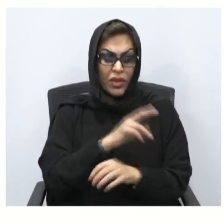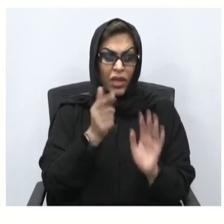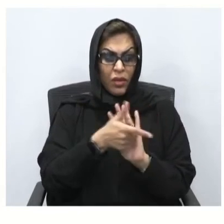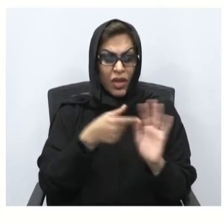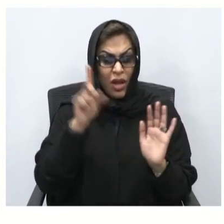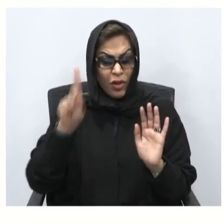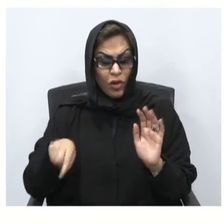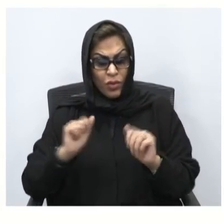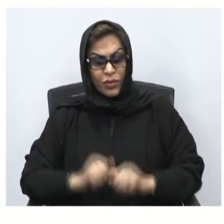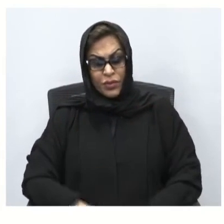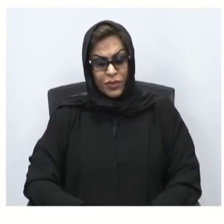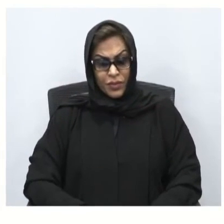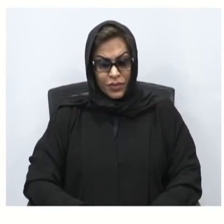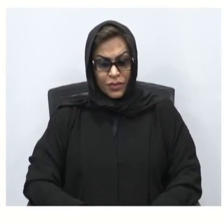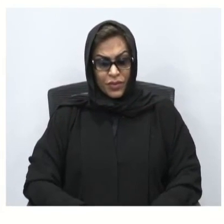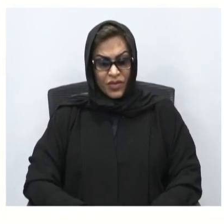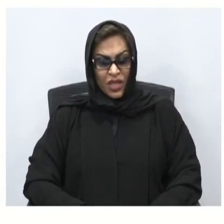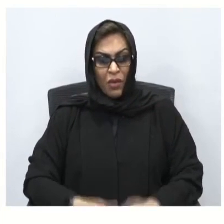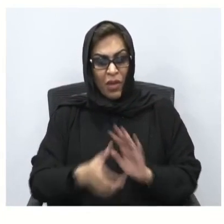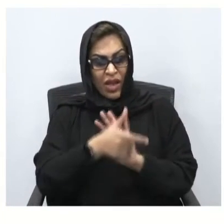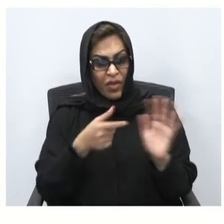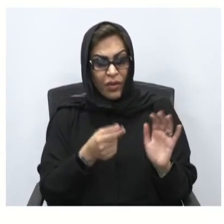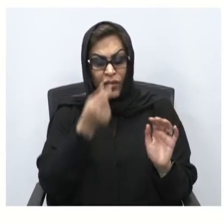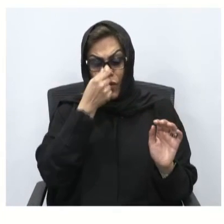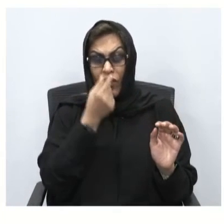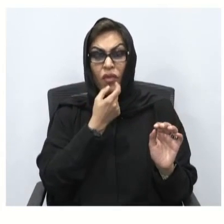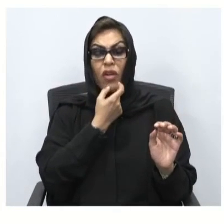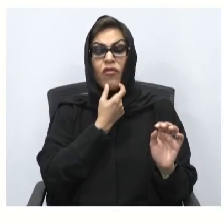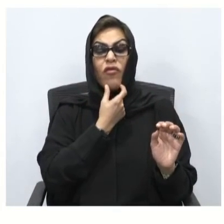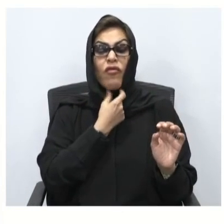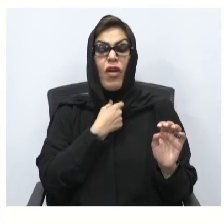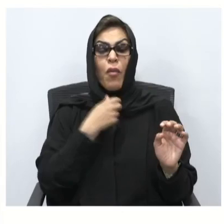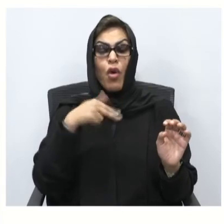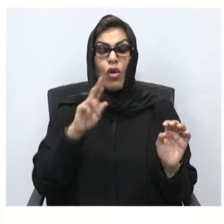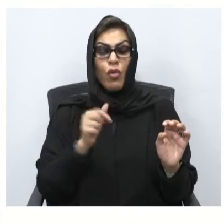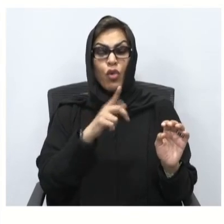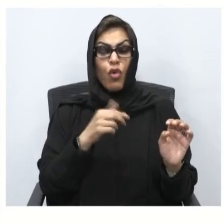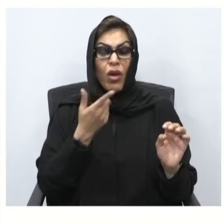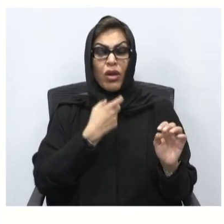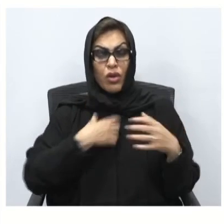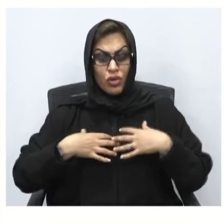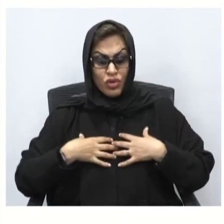هذا اليوم اعضاء الجهاز التنفسي الانف والفم البلعوم